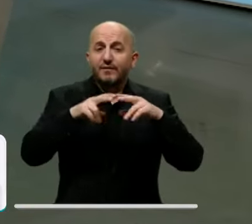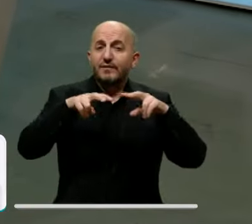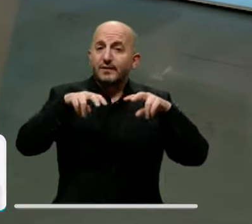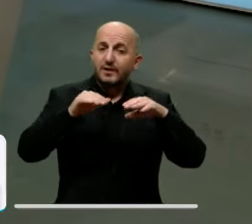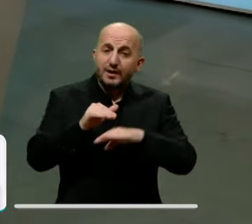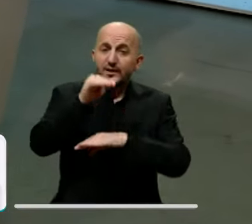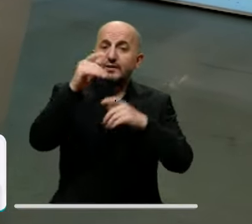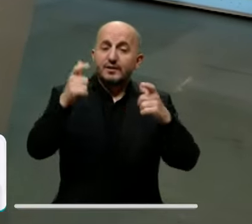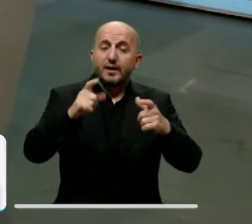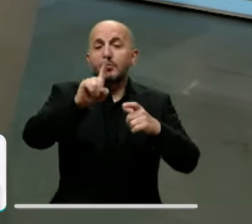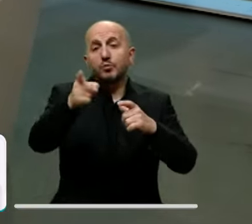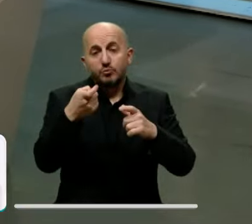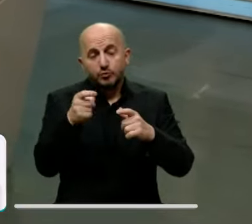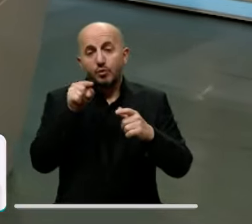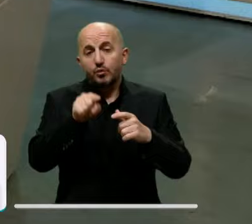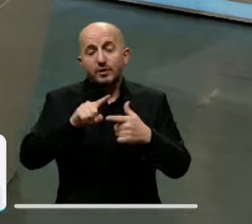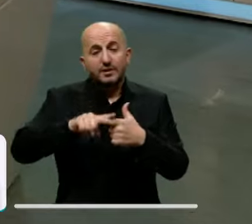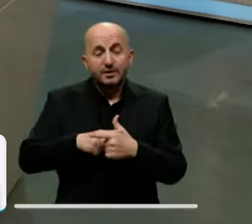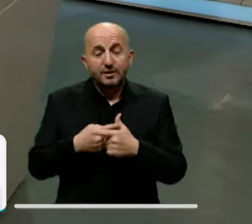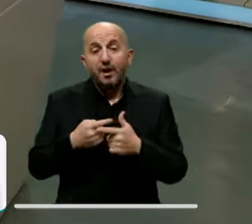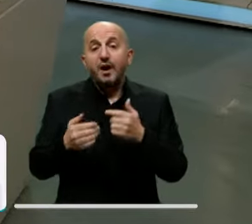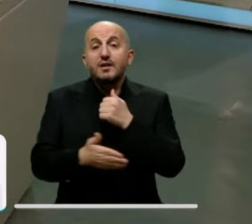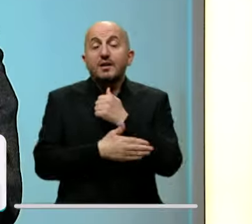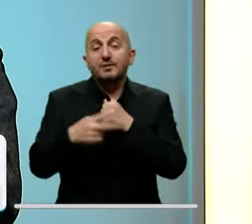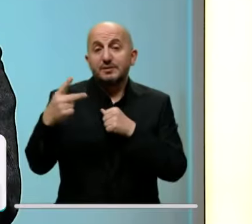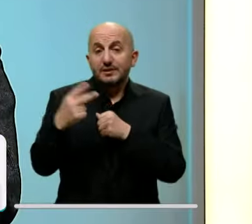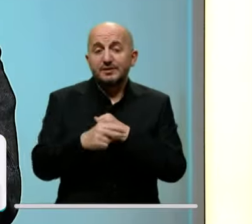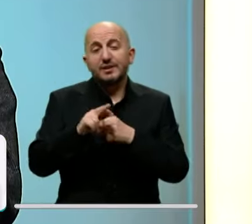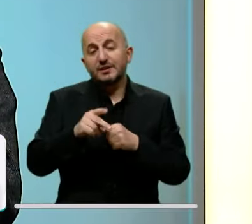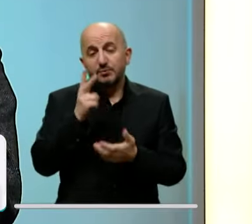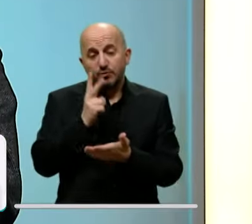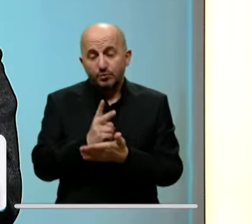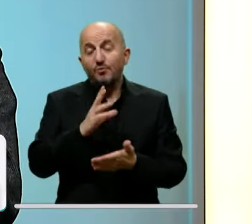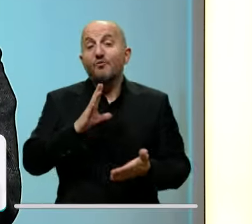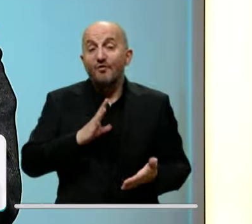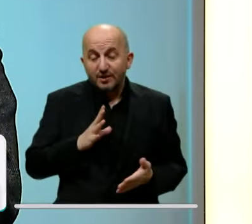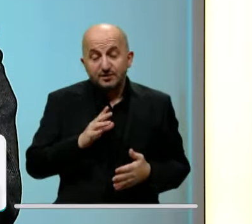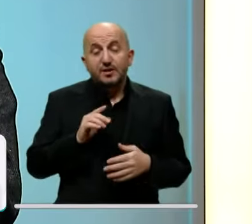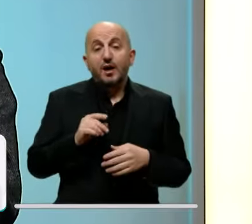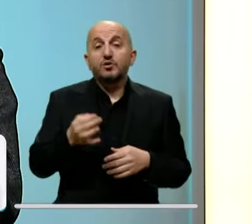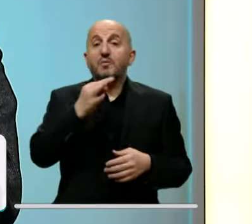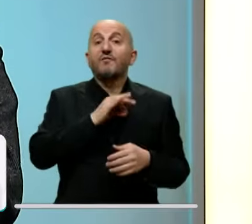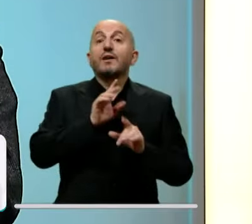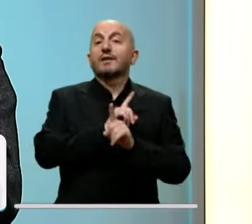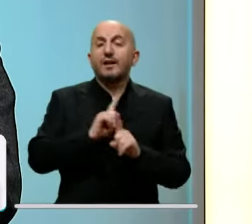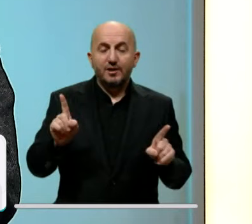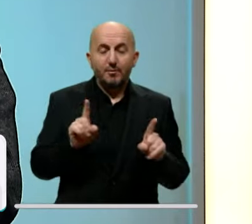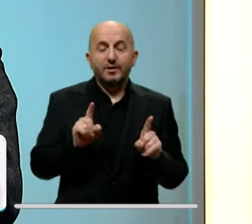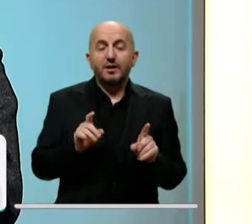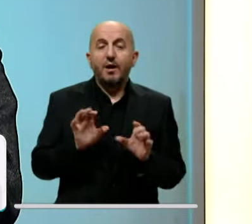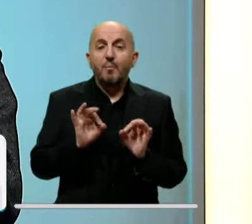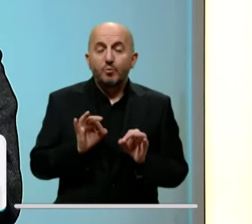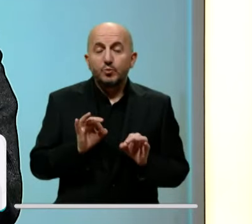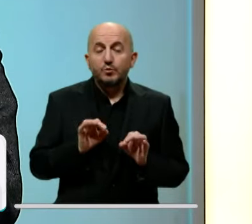bulmuş ise artık ondan kira yardımı kesilir gibi bir hüküm varsa o zaman faydalanamaz bu durumda